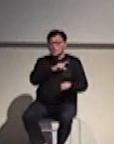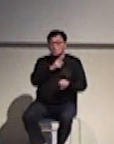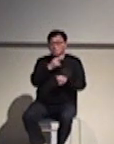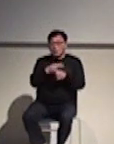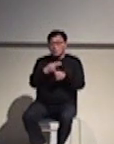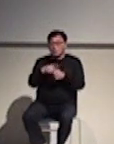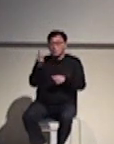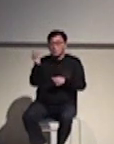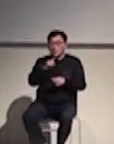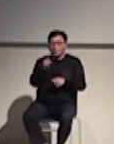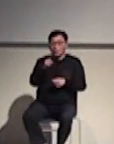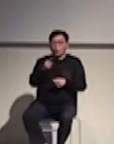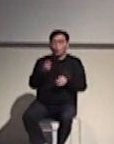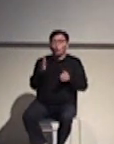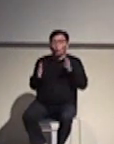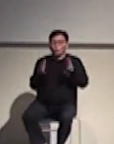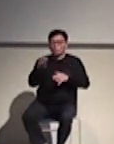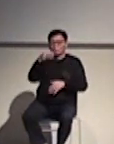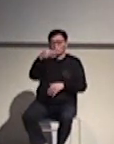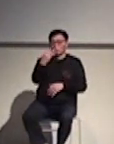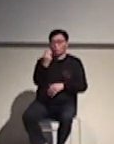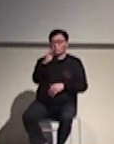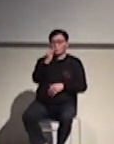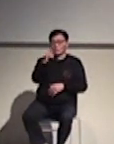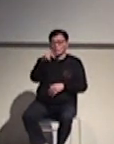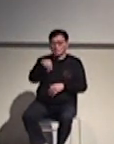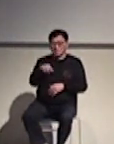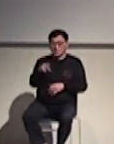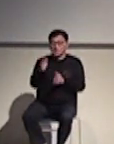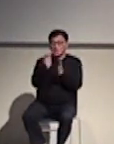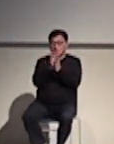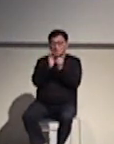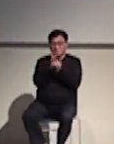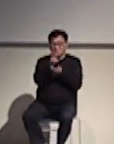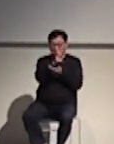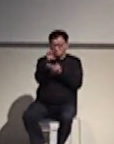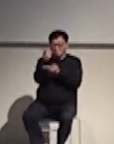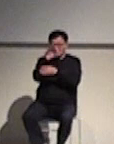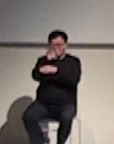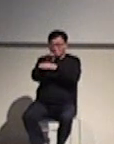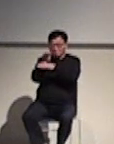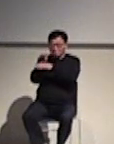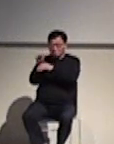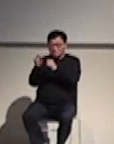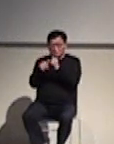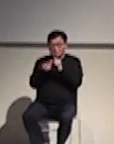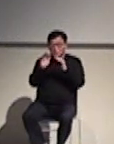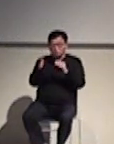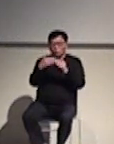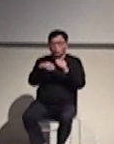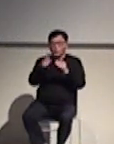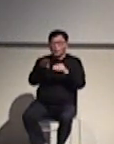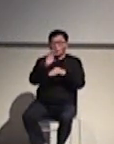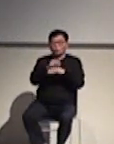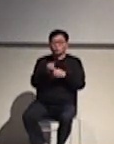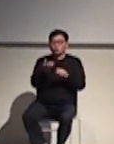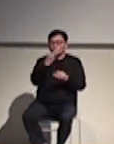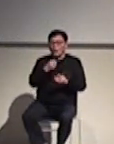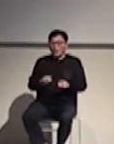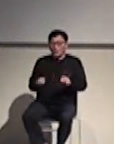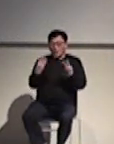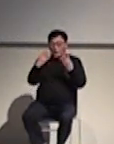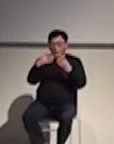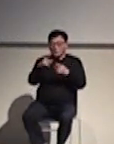로봇입니다. 김선 신부님께서 직접 찍은 영상을 보내셨습니다. 네, 저희 공개 방송을 축하한다면서 네. 네,